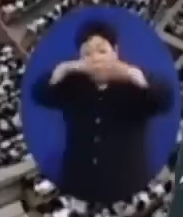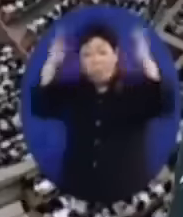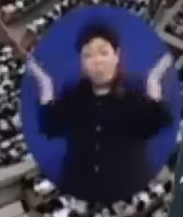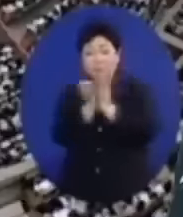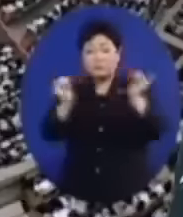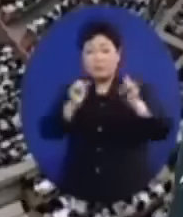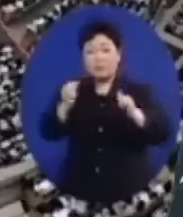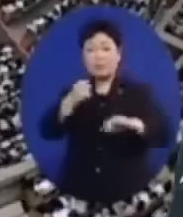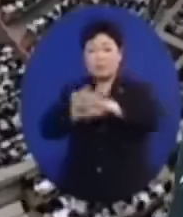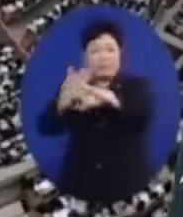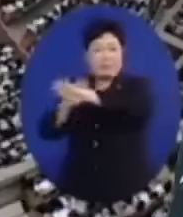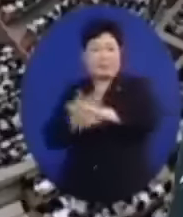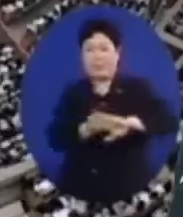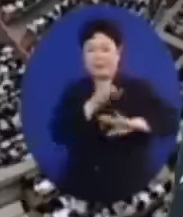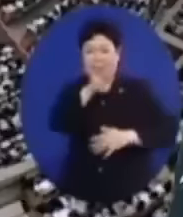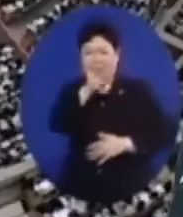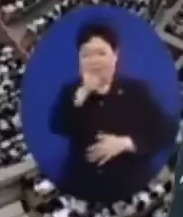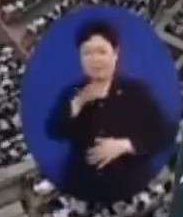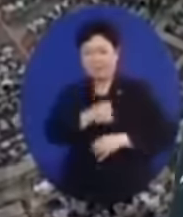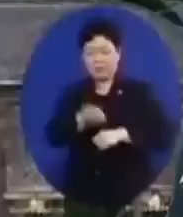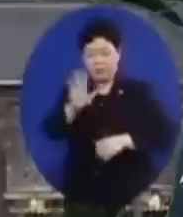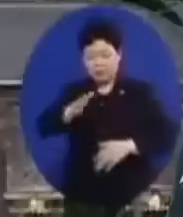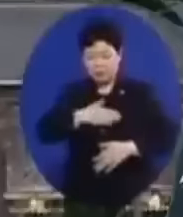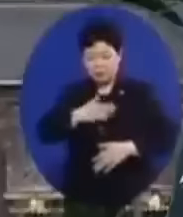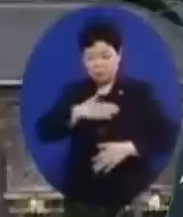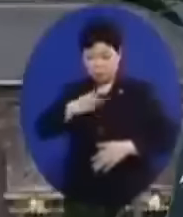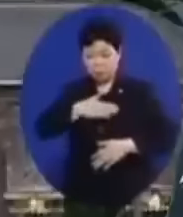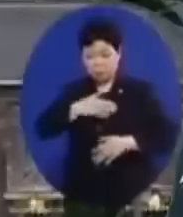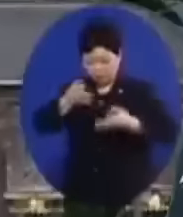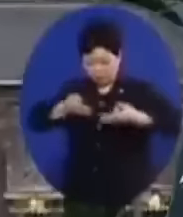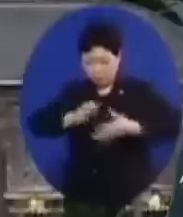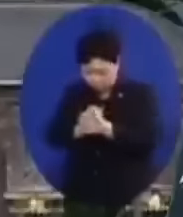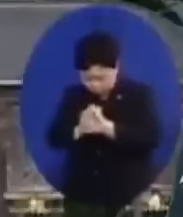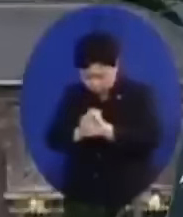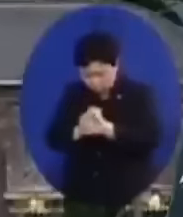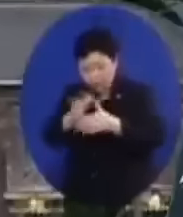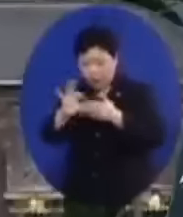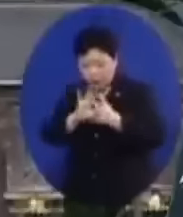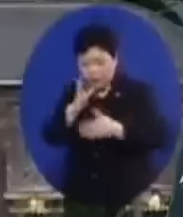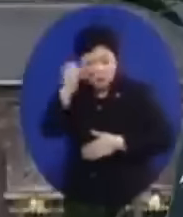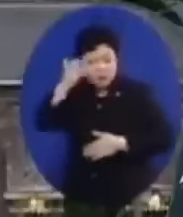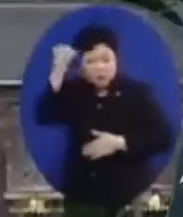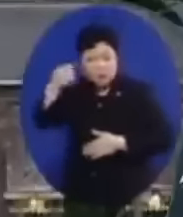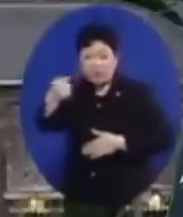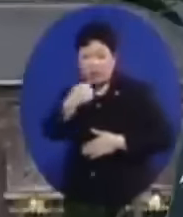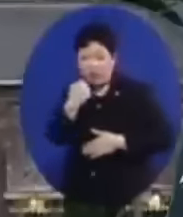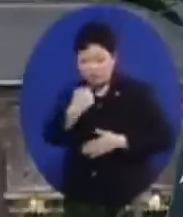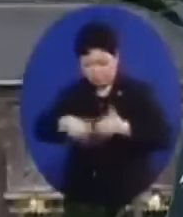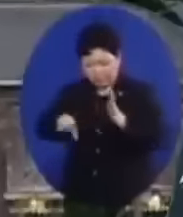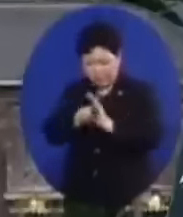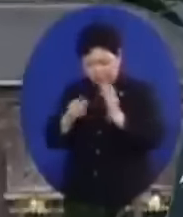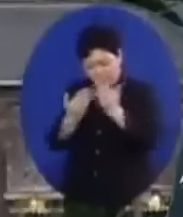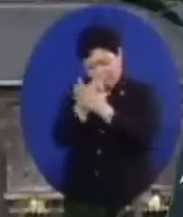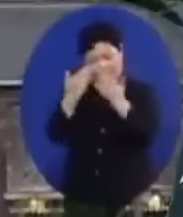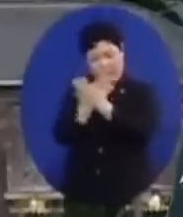신문에도 반대하고. 그런데 나는 기도를 하니까 성령께서 너를 위해서 개발하는 것이다.